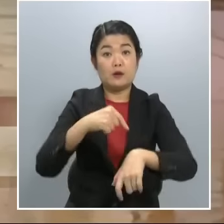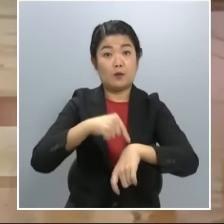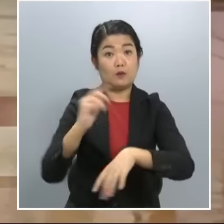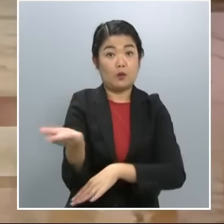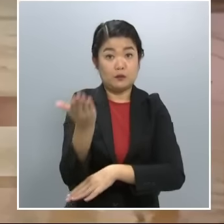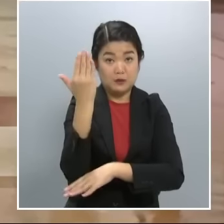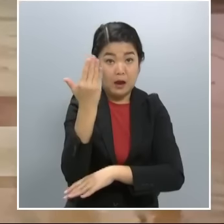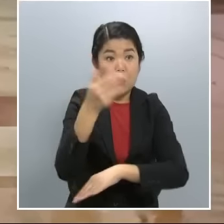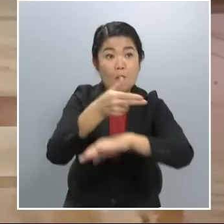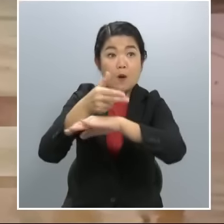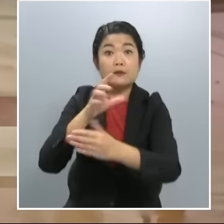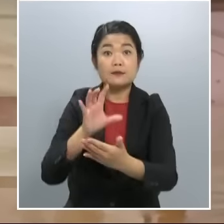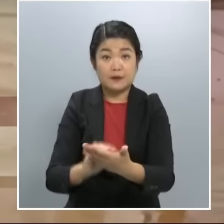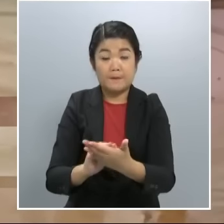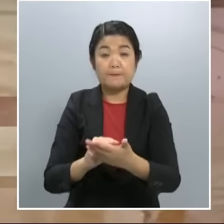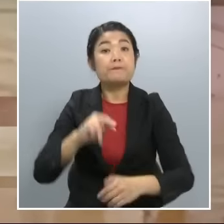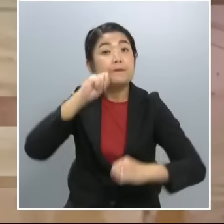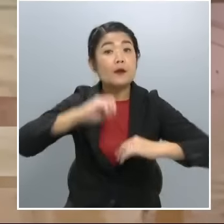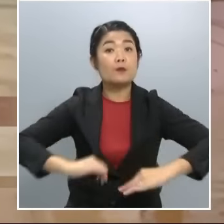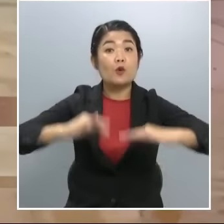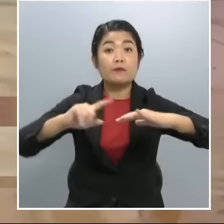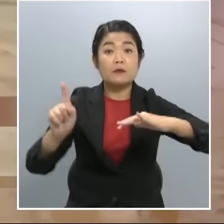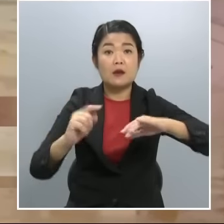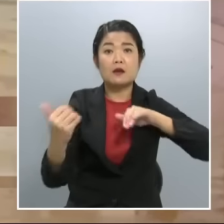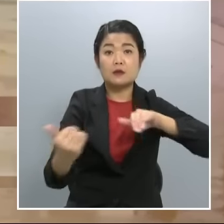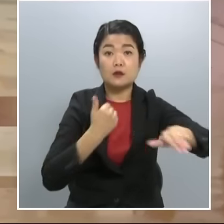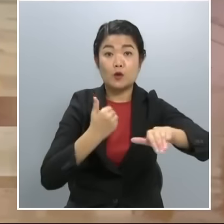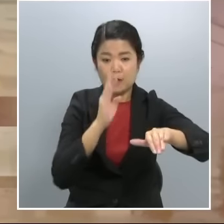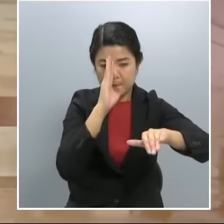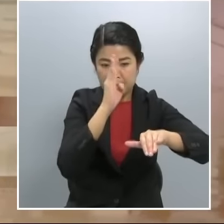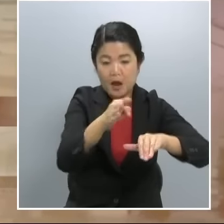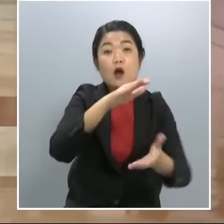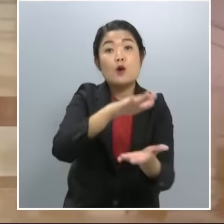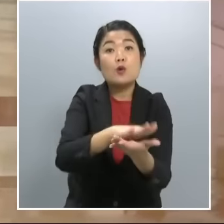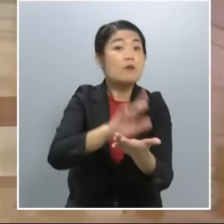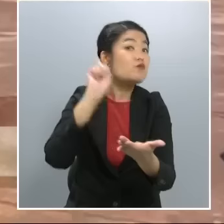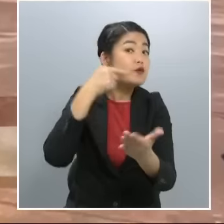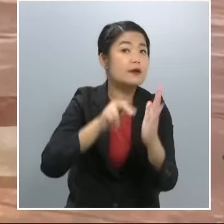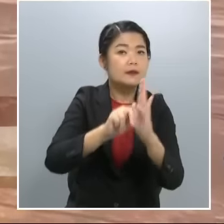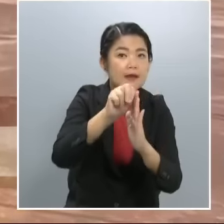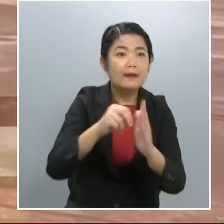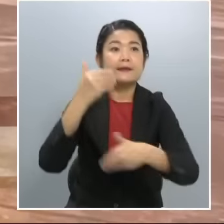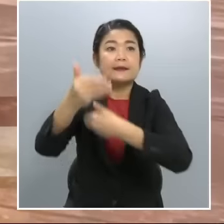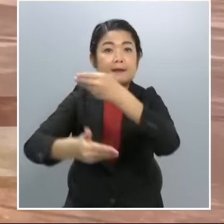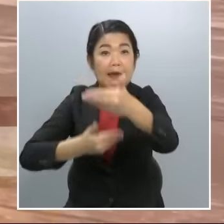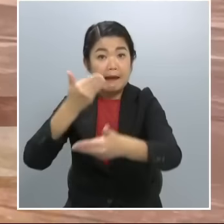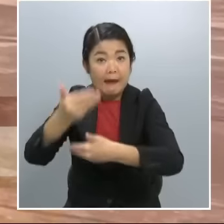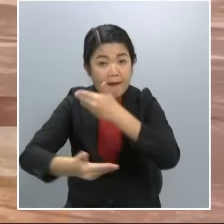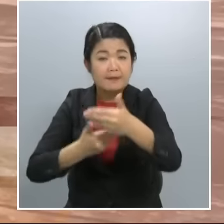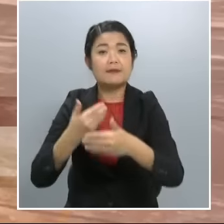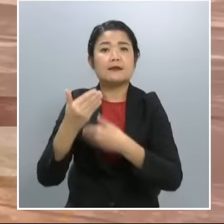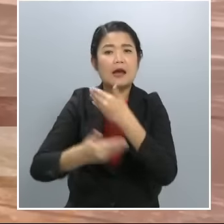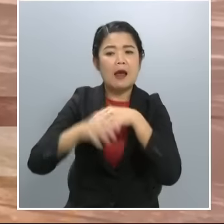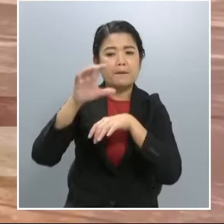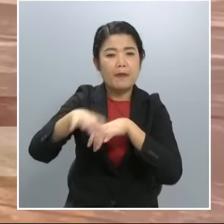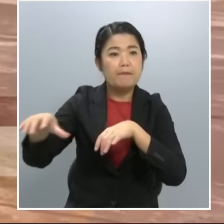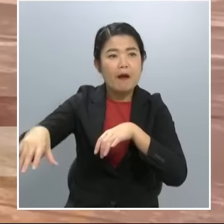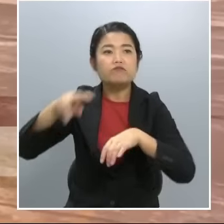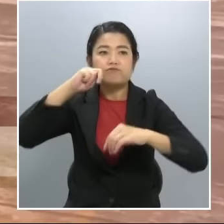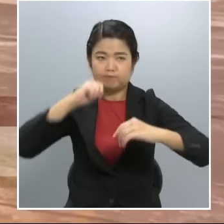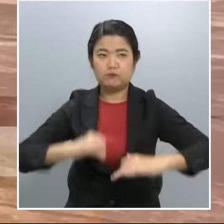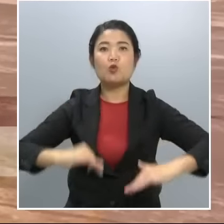จุดที่ท่วมอยู่ก็คือถนนเส้นทางเป็นโรงเรียนสตรีศรีนั่นมีตลาดตั้งจิตนุสรณ์ตลาดสีคามน้ำก็ยังท่วม